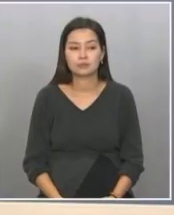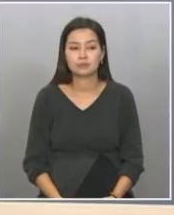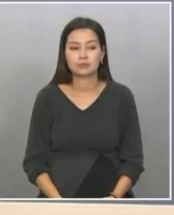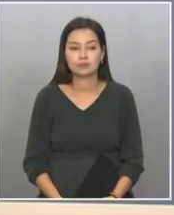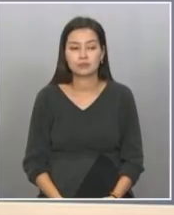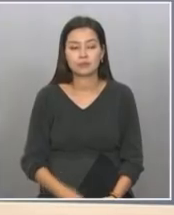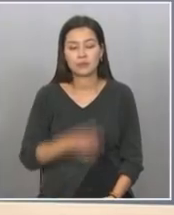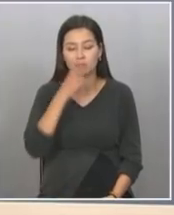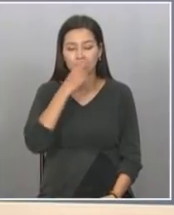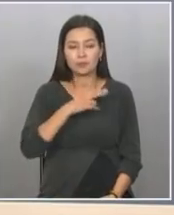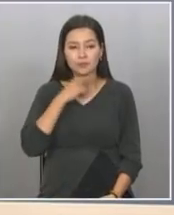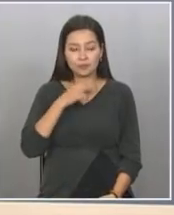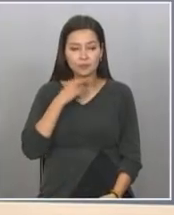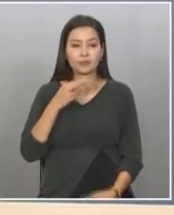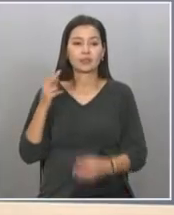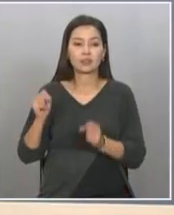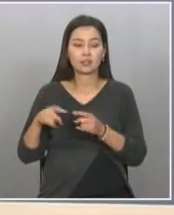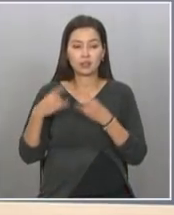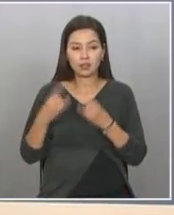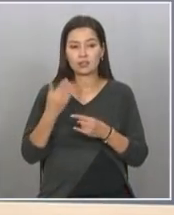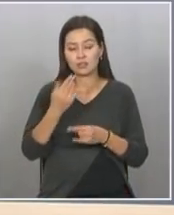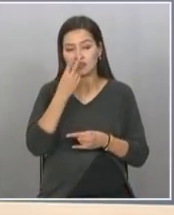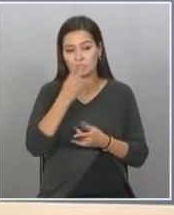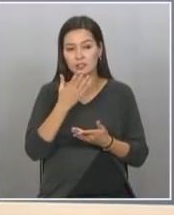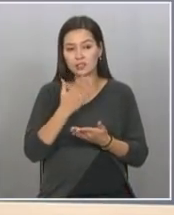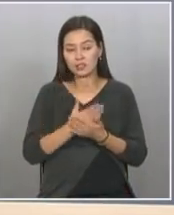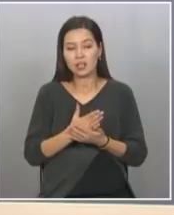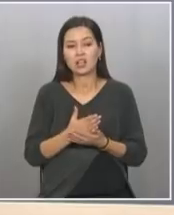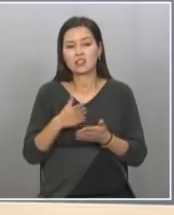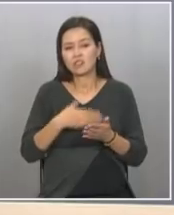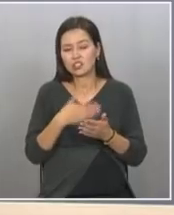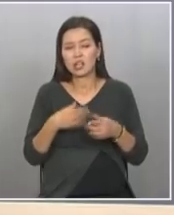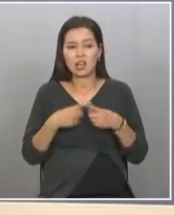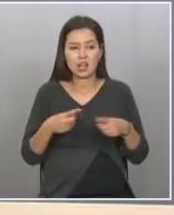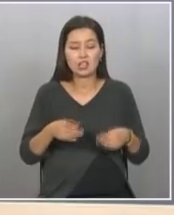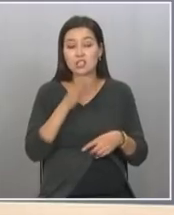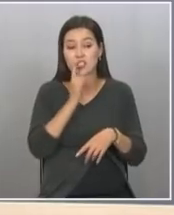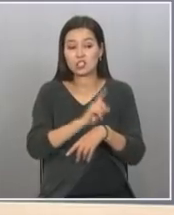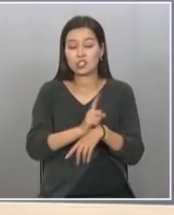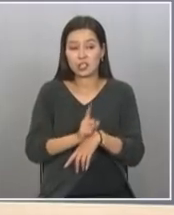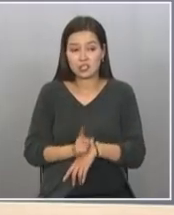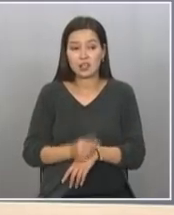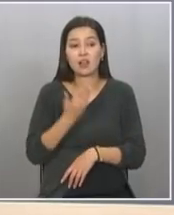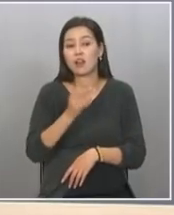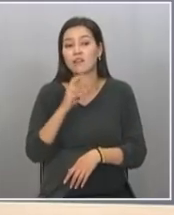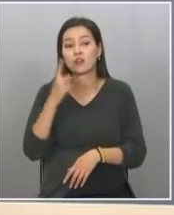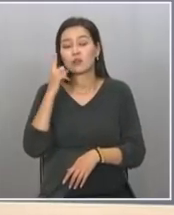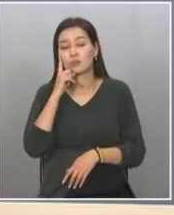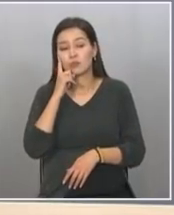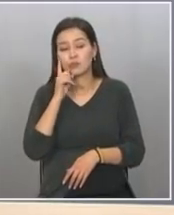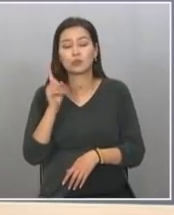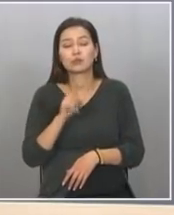Посмотрите внимательно на экран, ребята. Здесь вы видите совершенно разные часы. Как вы думаете, чем они